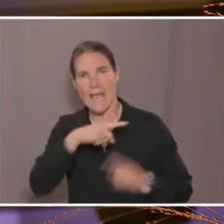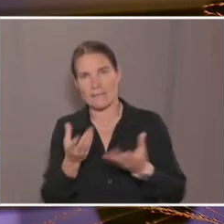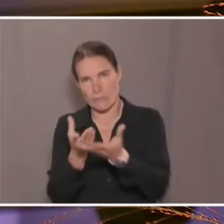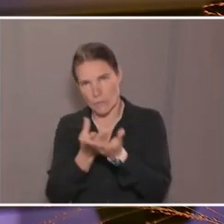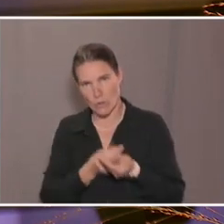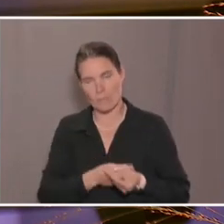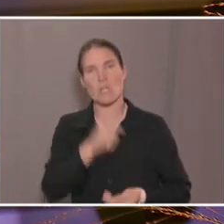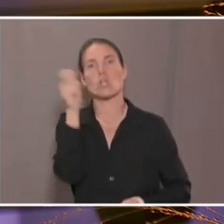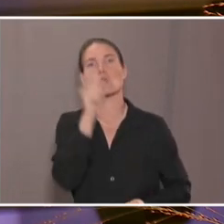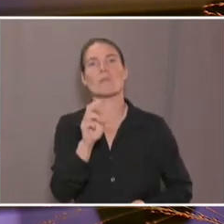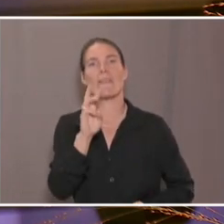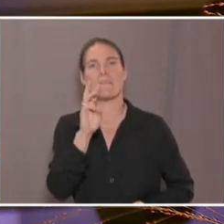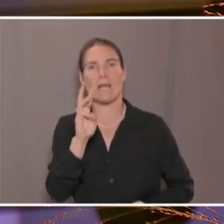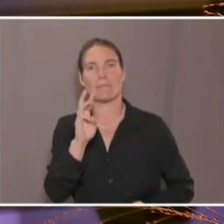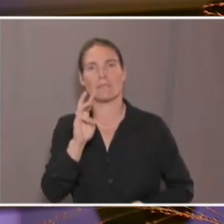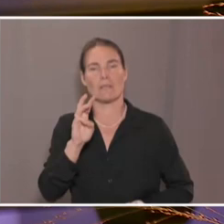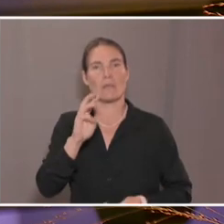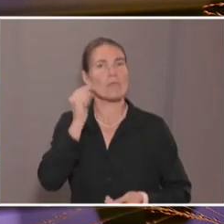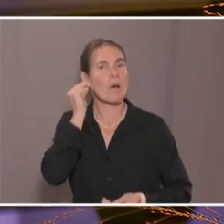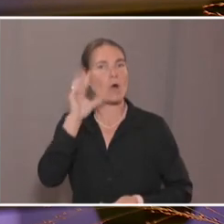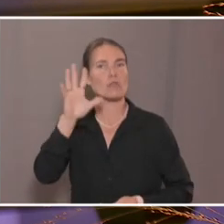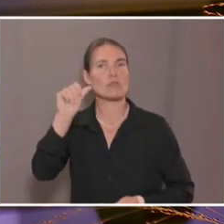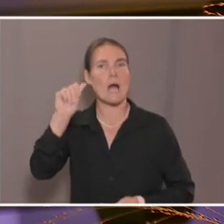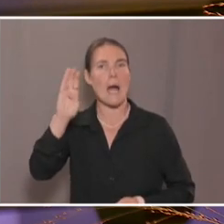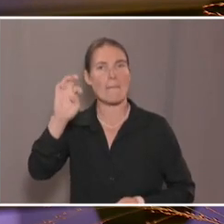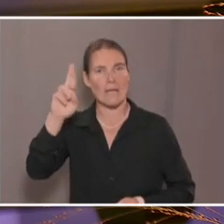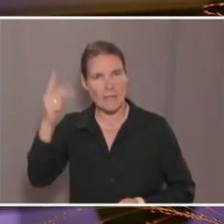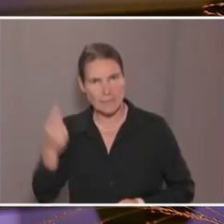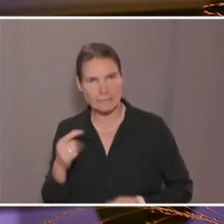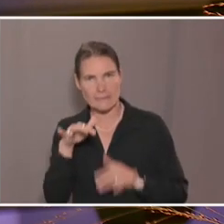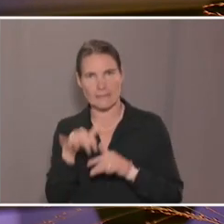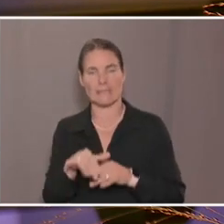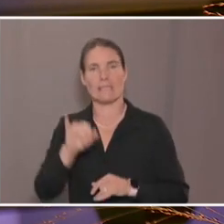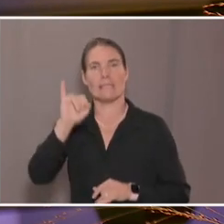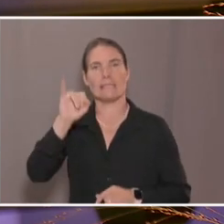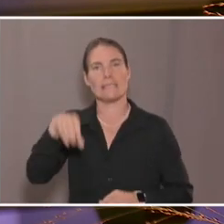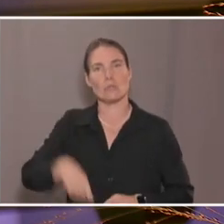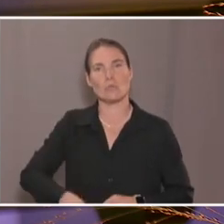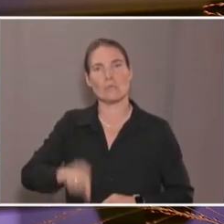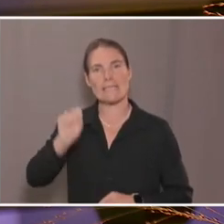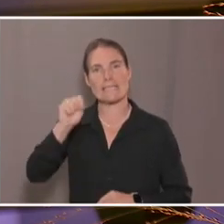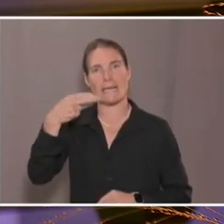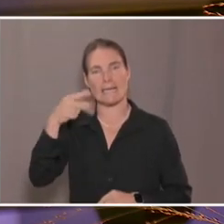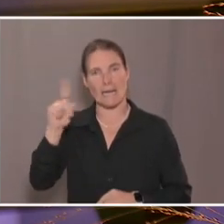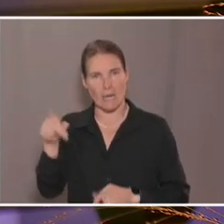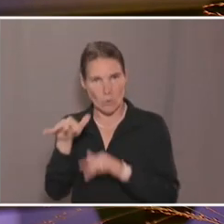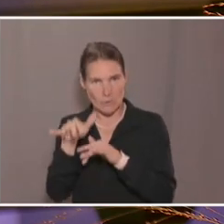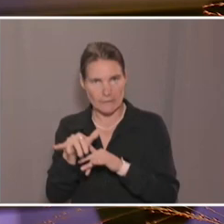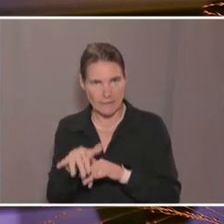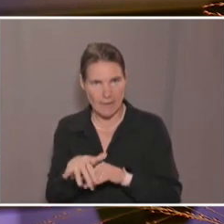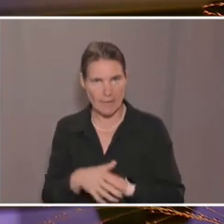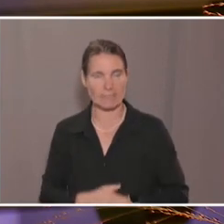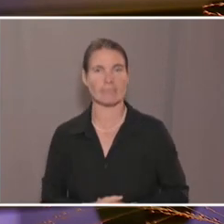Das Studentenwerk durch Frau Schrader und das IQSH, das ist ja auch eine